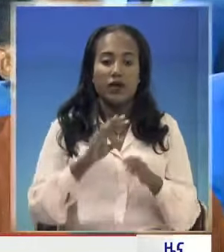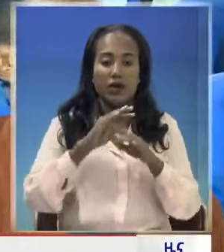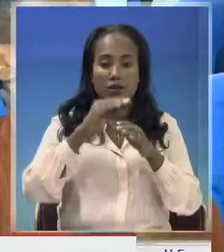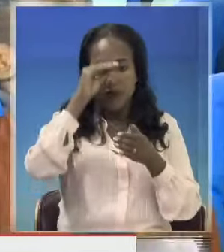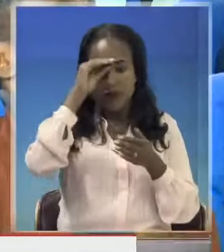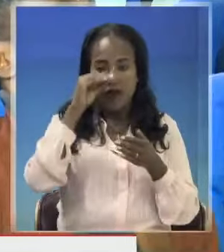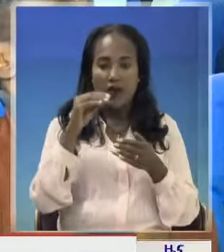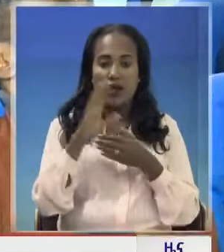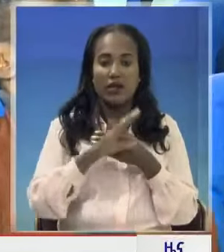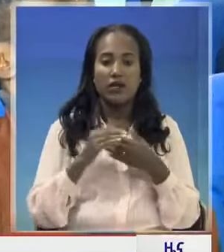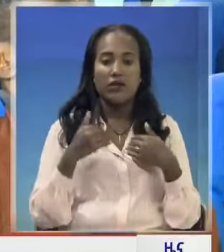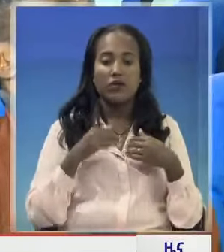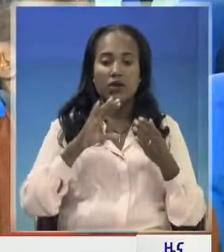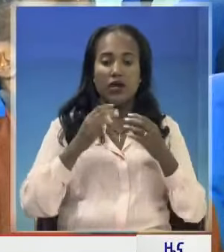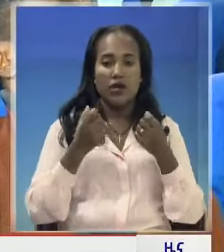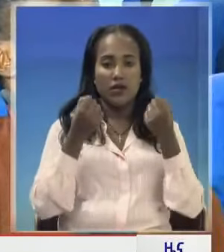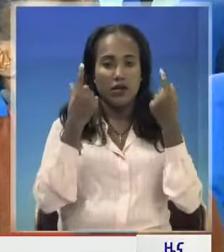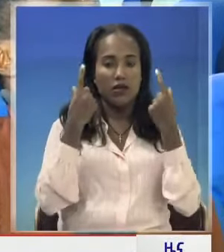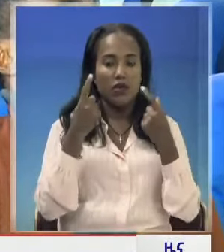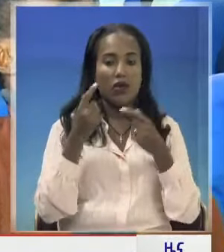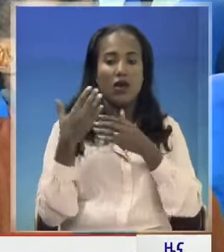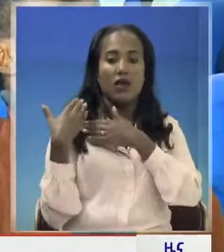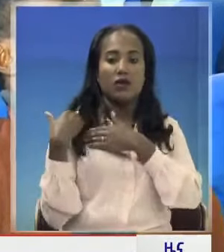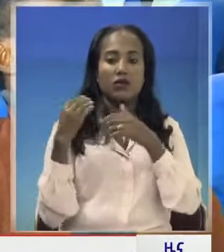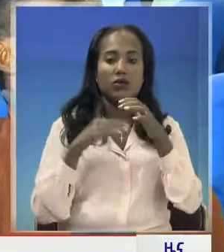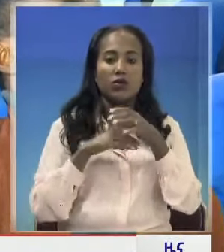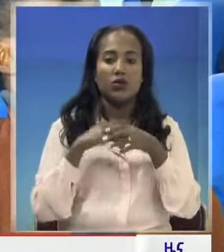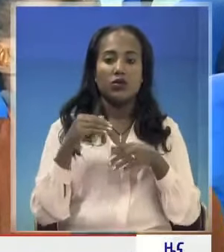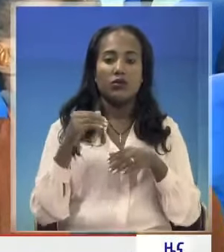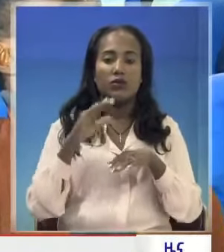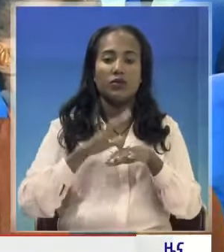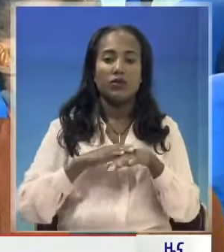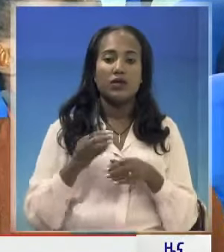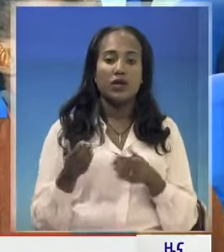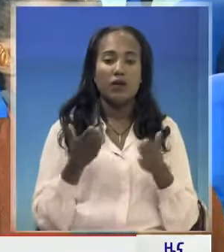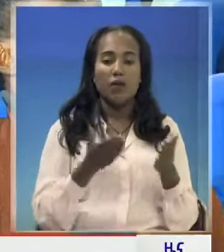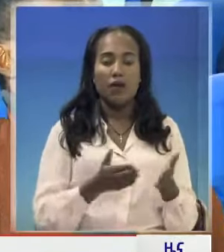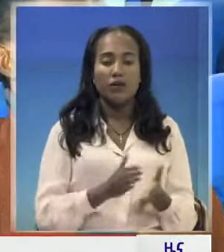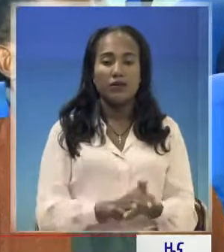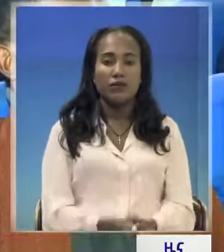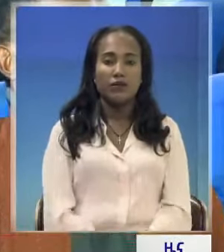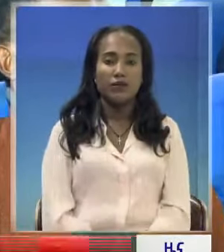ምሁራን ሀገራችን አሁን ያለችበትን ሁኔታ ተገንዝበው ኃላፊነታቸውን እንዲወጡም ጥሪ ቀርቧል።